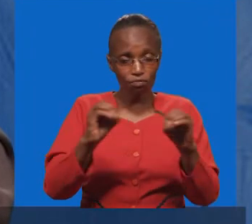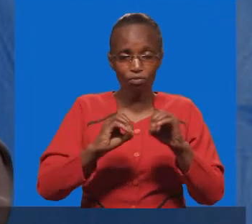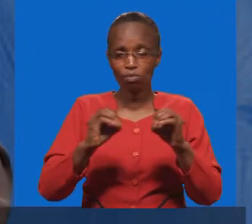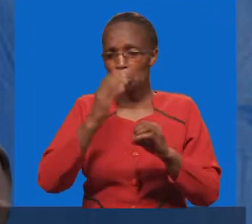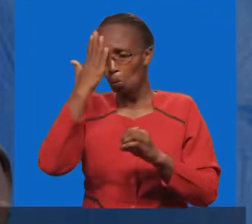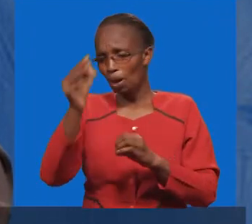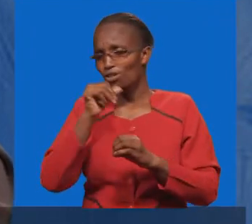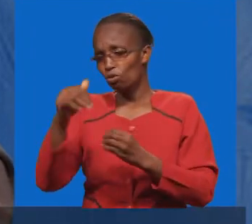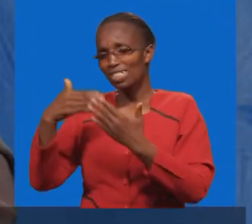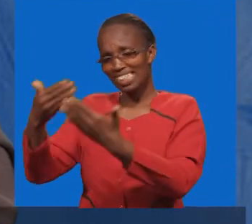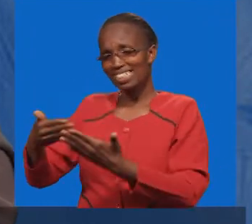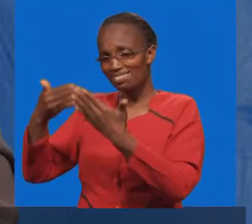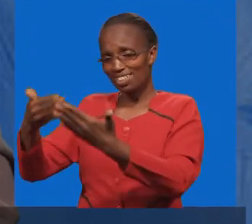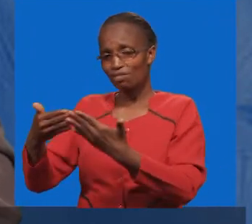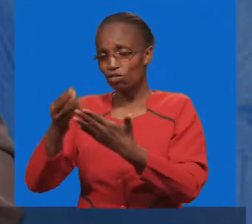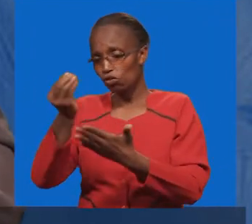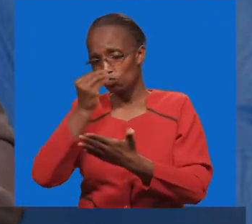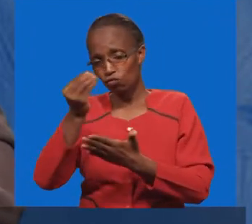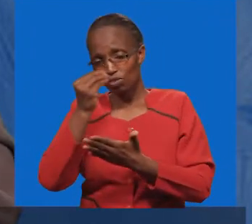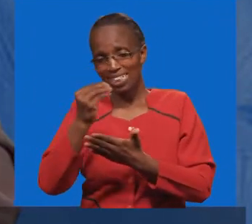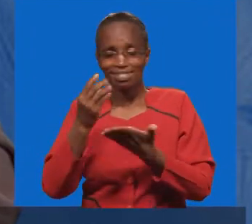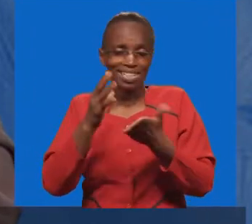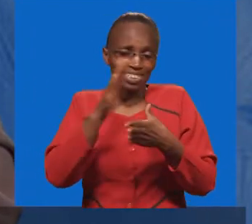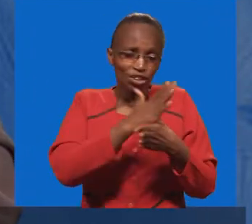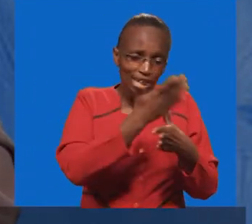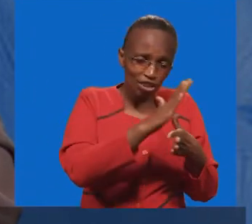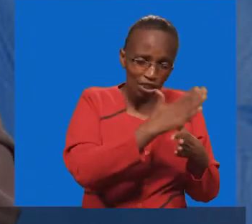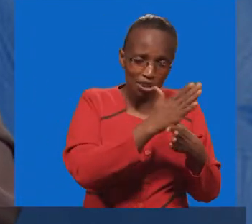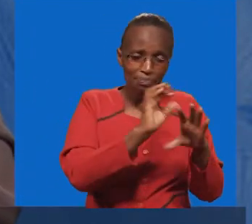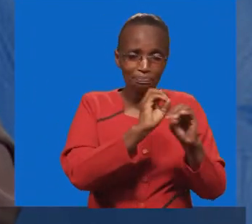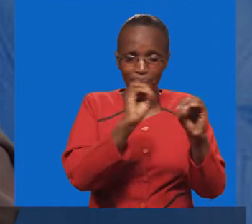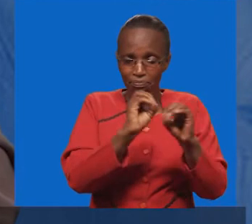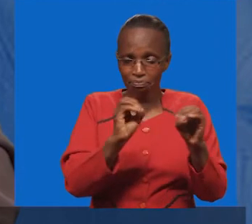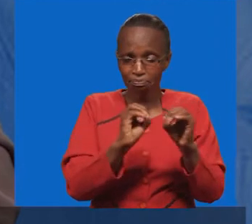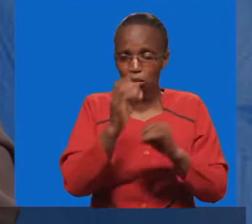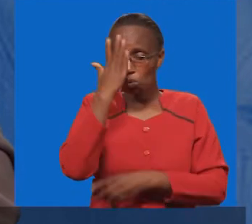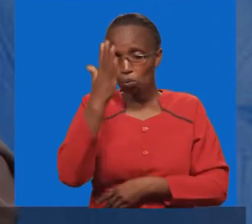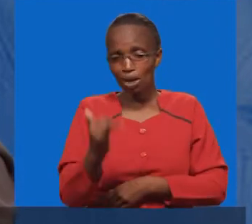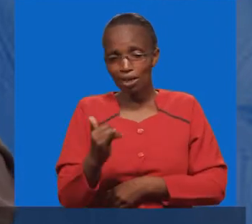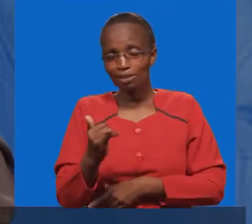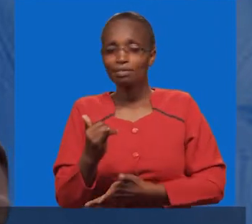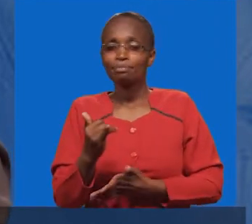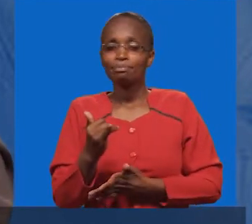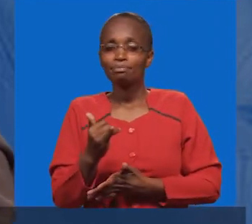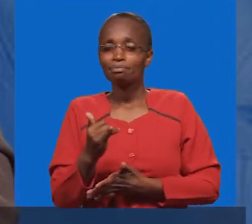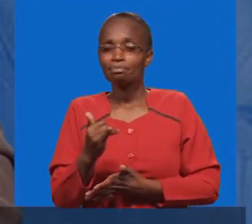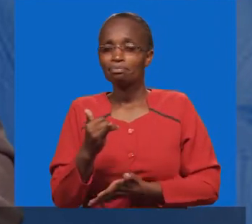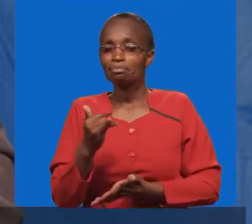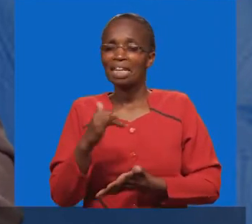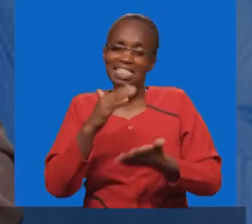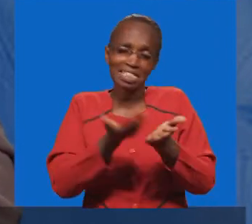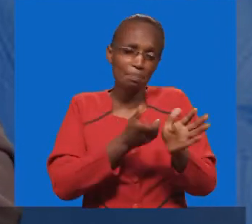na wao wana chakula, kwa nini usikaweze kuwasambazia? Kwa nini usikaweze kushiriki nao na kuweza